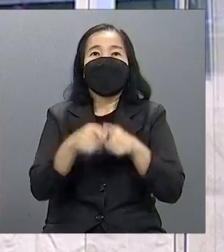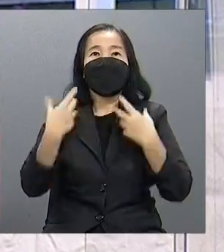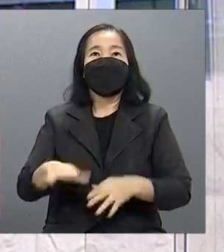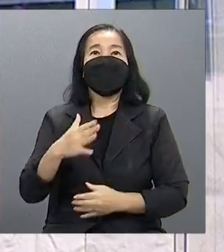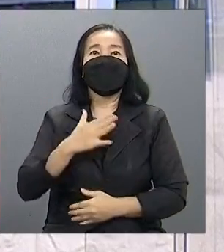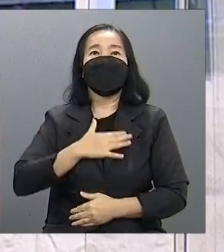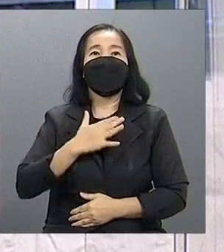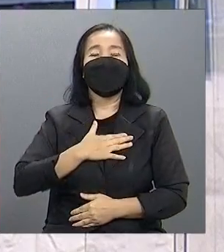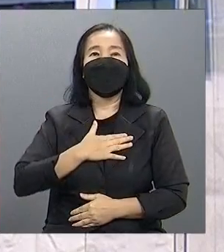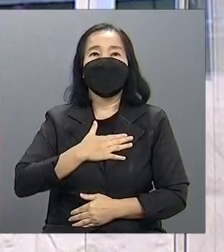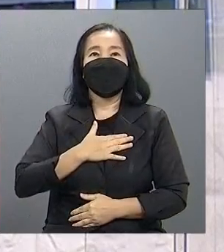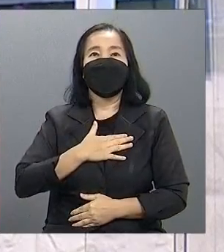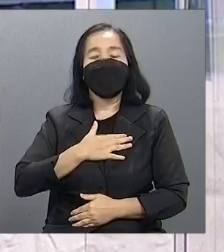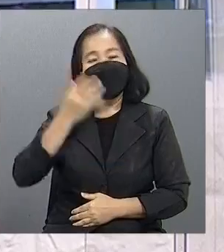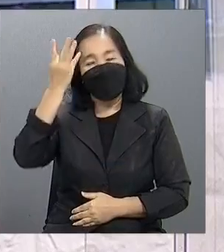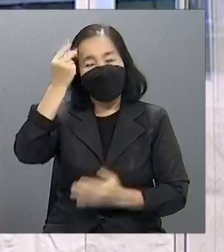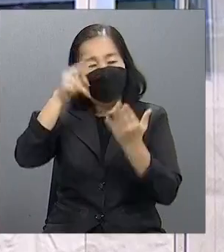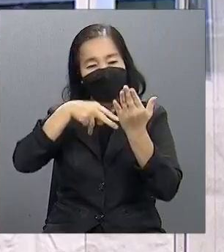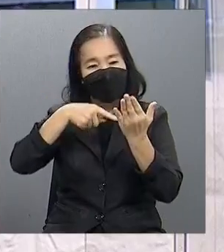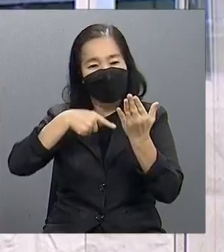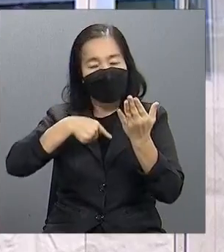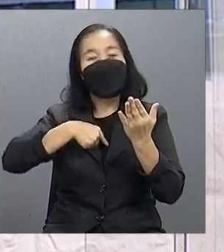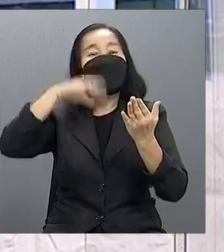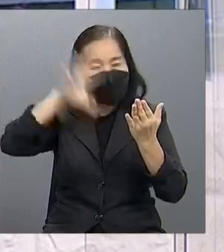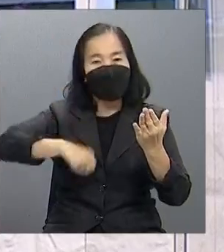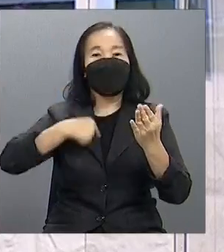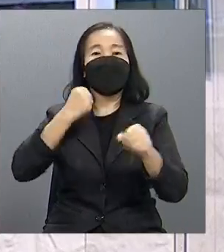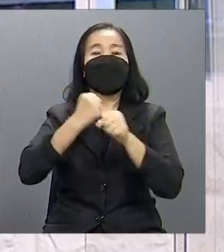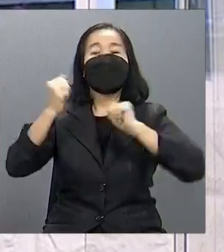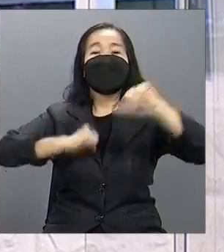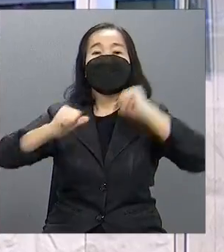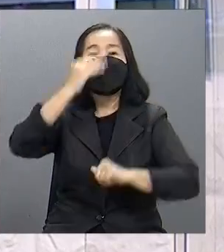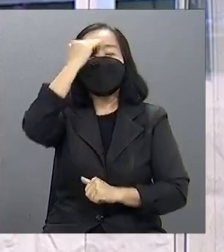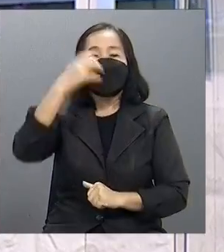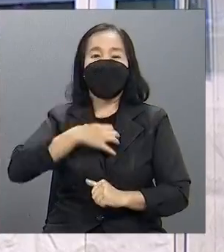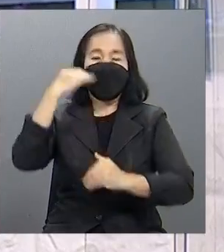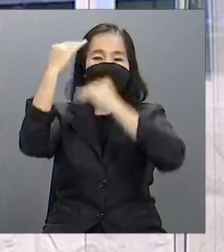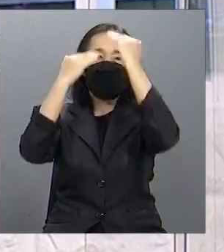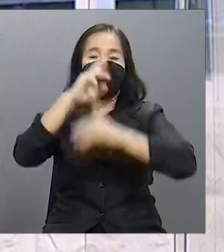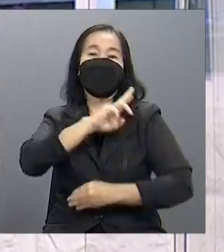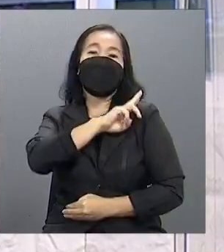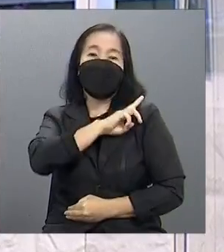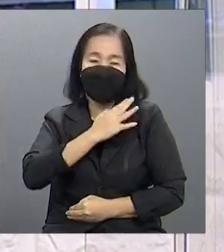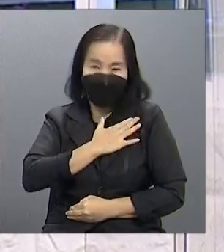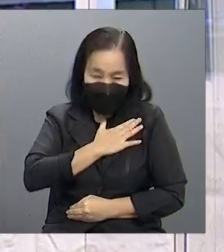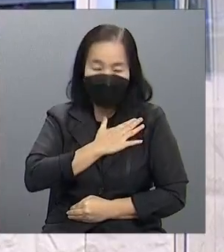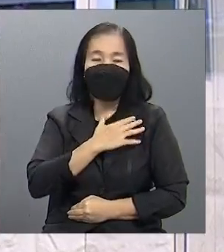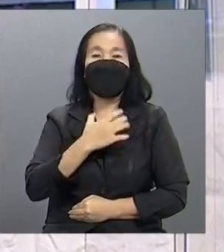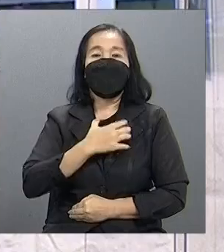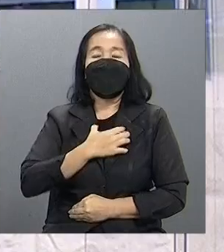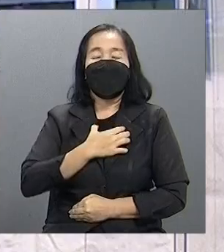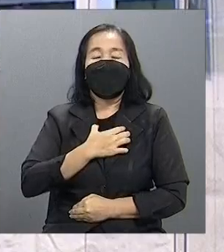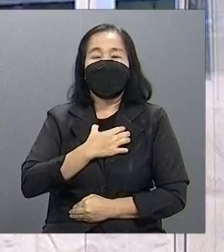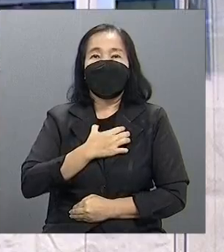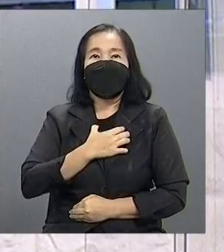าตั้งใจที่จะรับเรื่องนี้เพราะว่าเอิร์ธอยากที่จะพัฒนาตัวเองแล้วก็อยากจะไปรู้ถึงอารมณ์